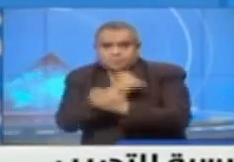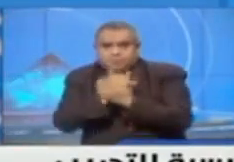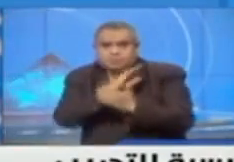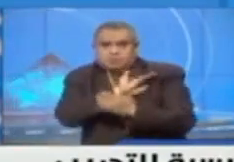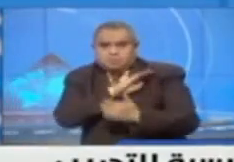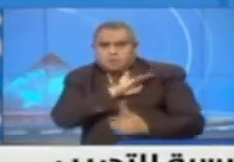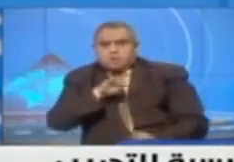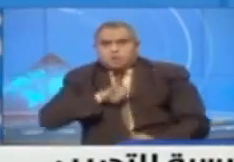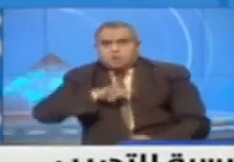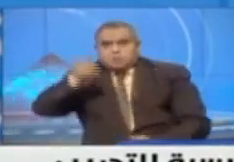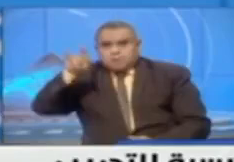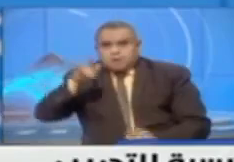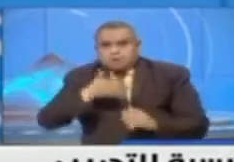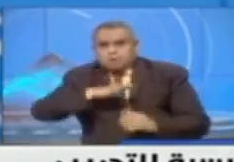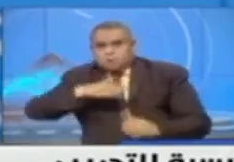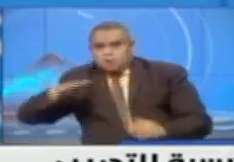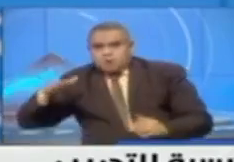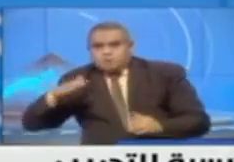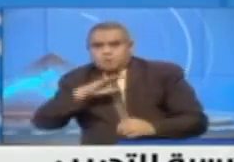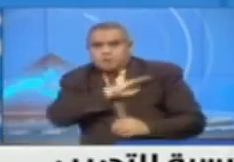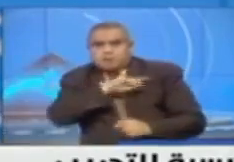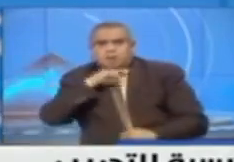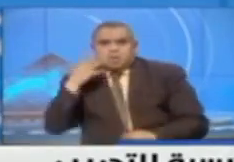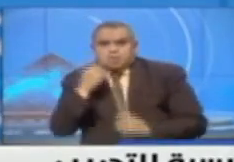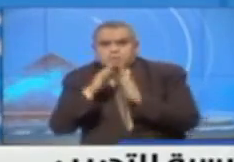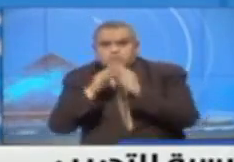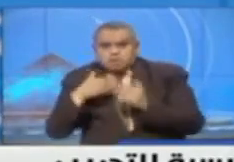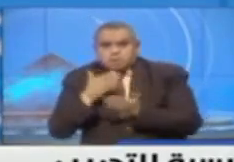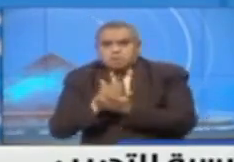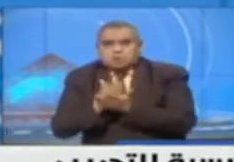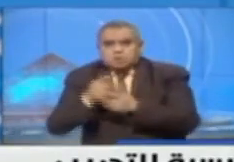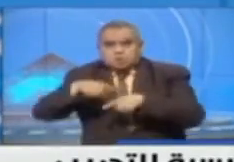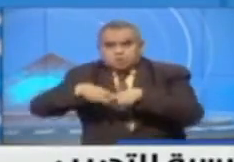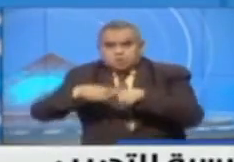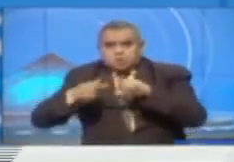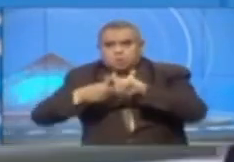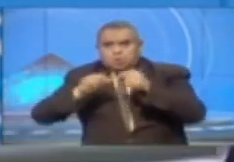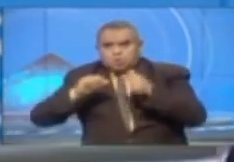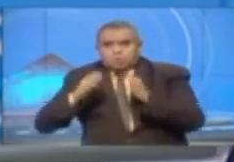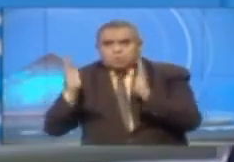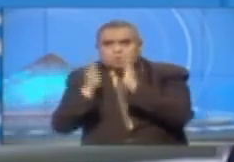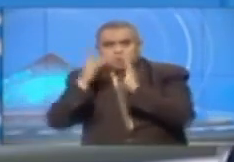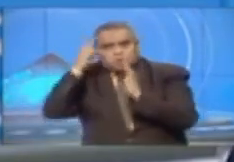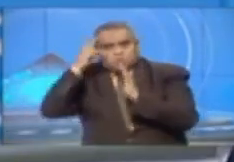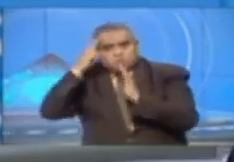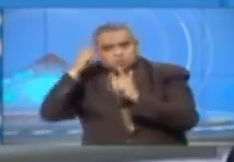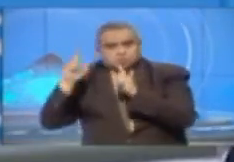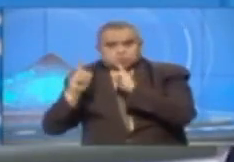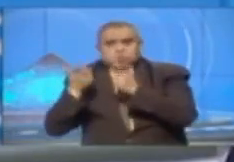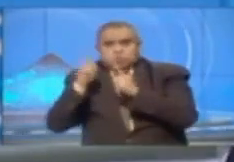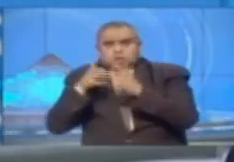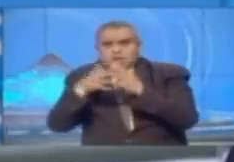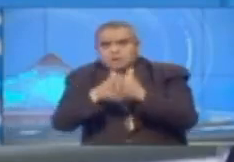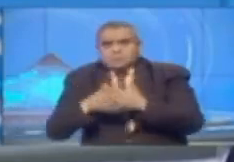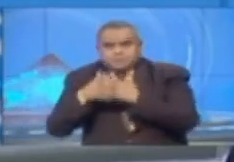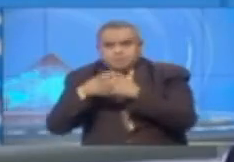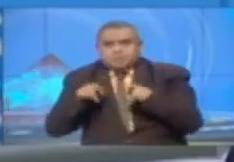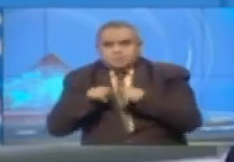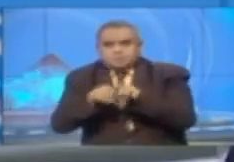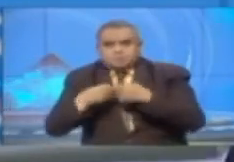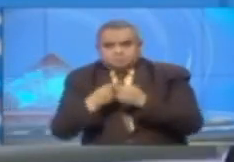البحرية والجوية والقوات الخاصة المصرية واليونانية والقبرصية والسعودية والأمريكية.